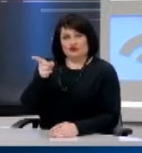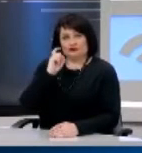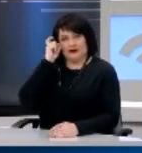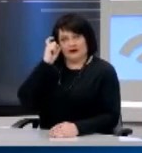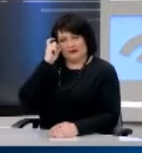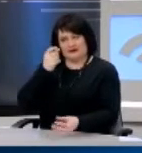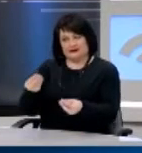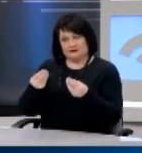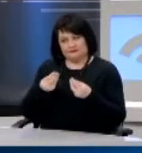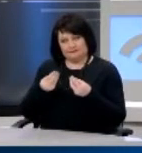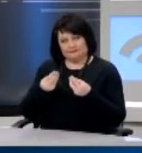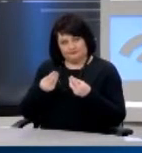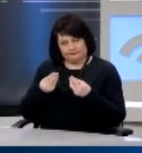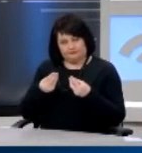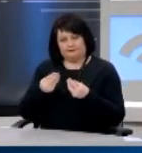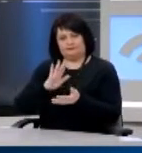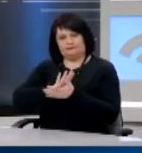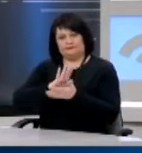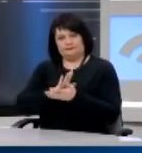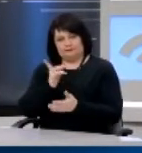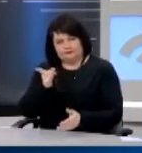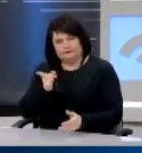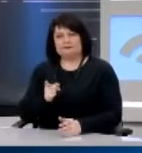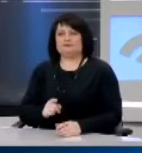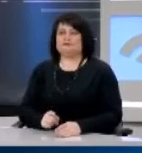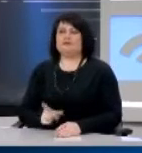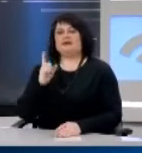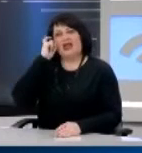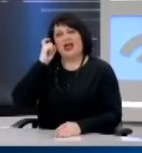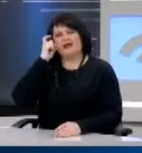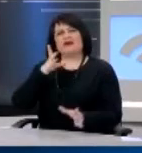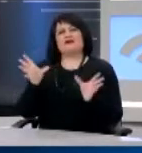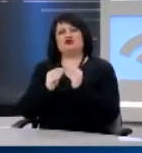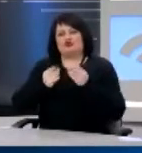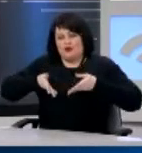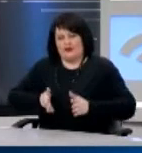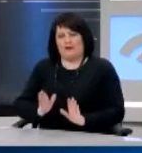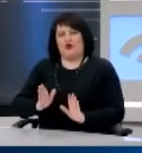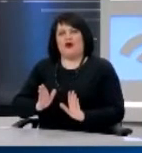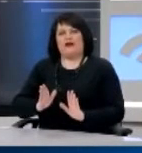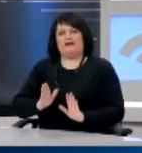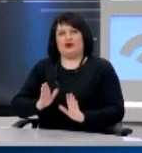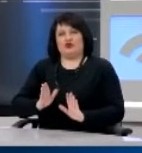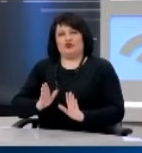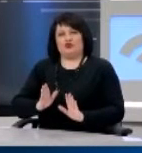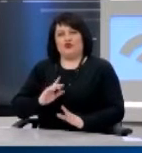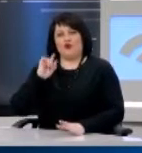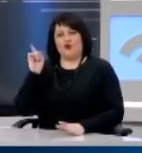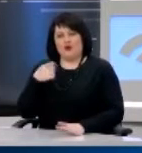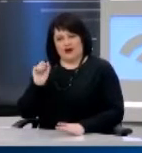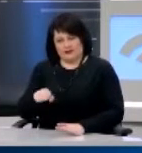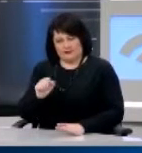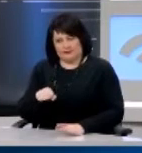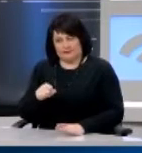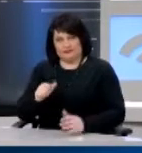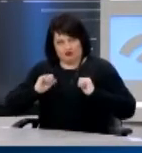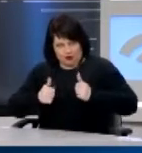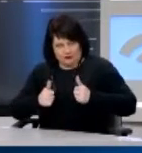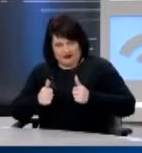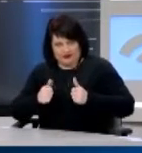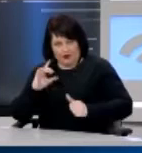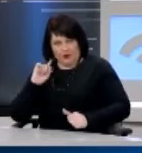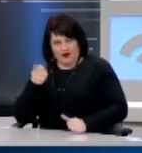δημογραφικό. Να συμφωνήσουμε, ομόφωνα, αν έχετε την τόλμη. Ότι σε αυτούς τους ανθρώπους, στους ανθρώπους